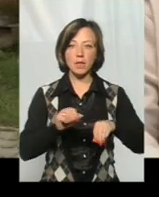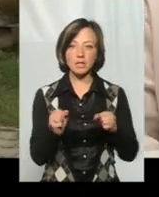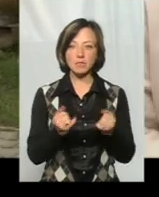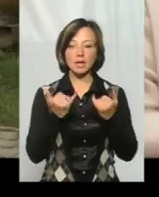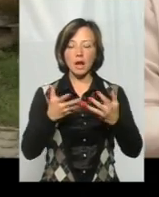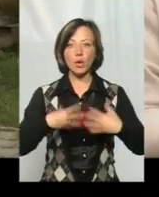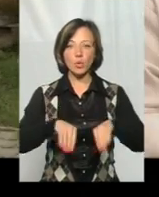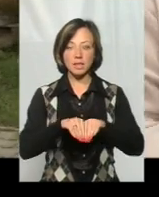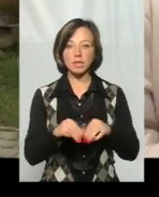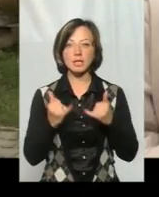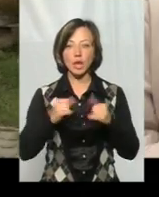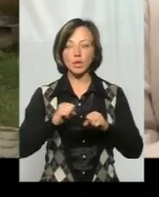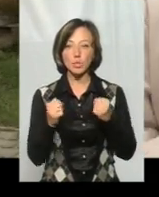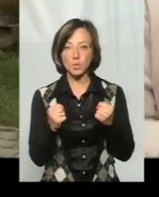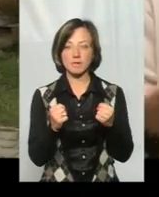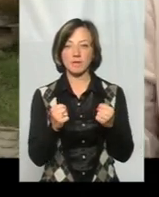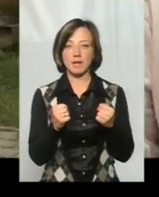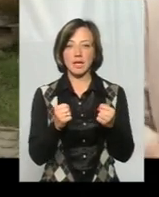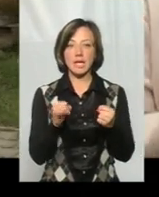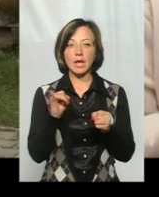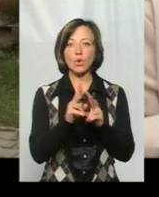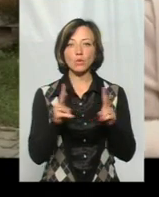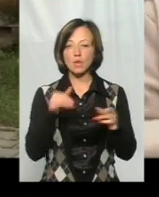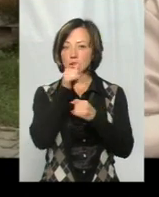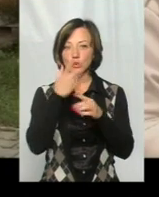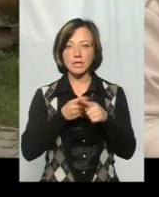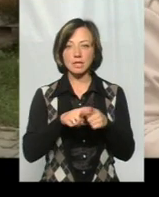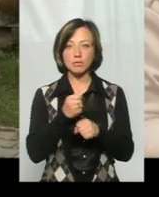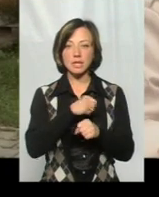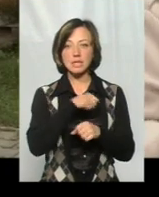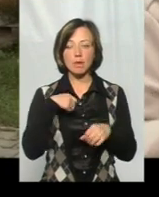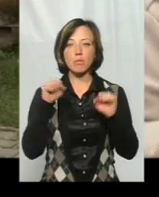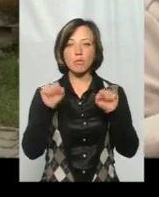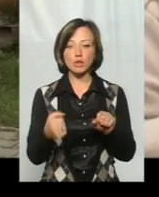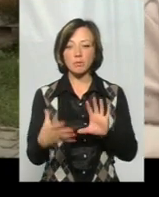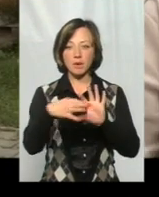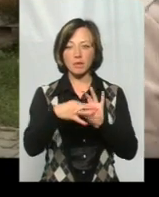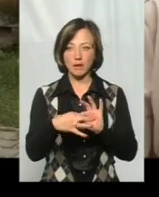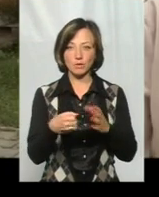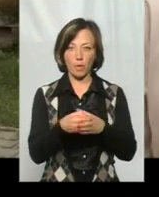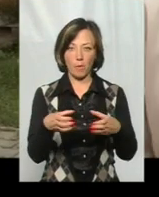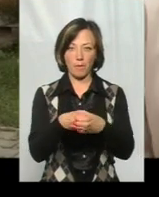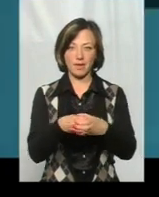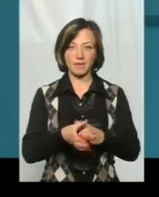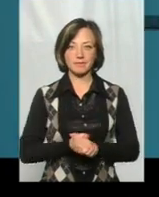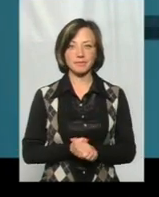для родин, для друзів. І ті, хто не зможе це зробити сам, може приєднатися до компанії.